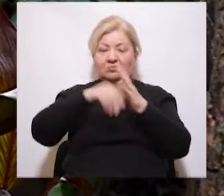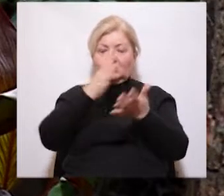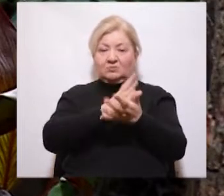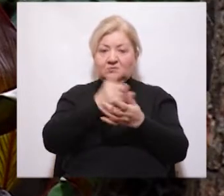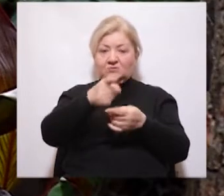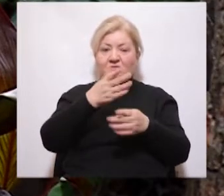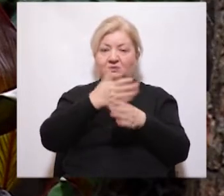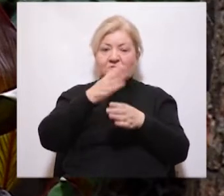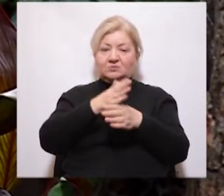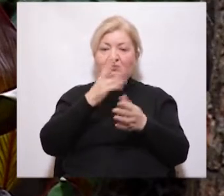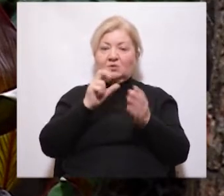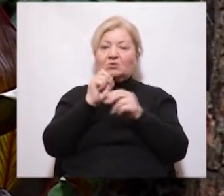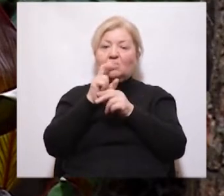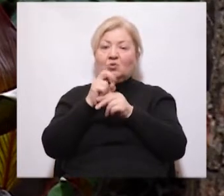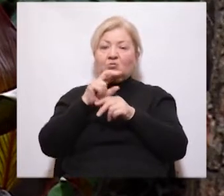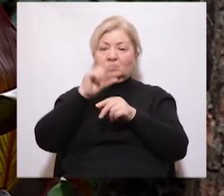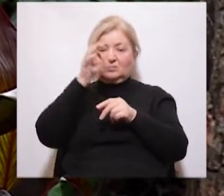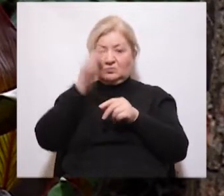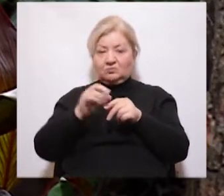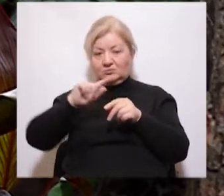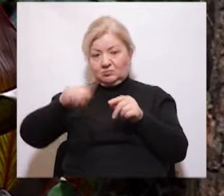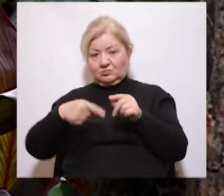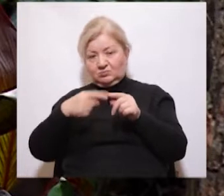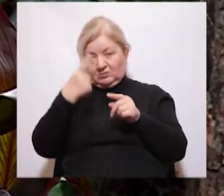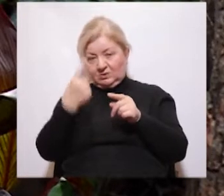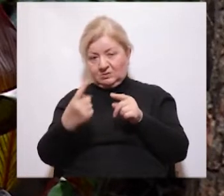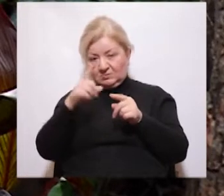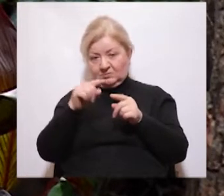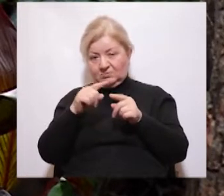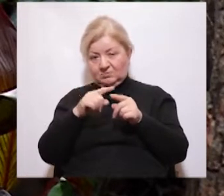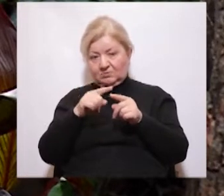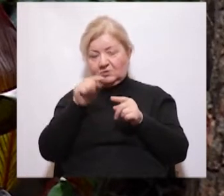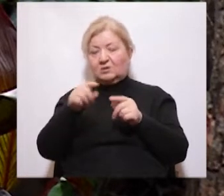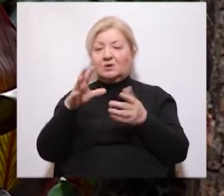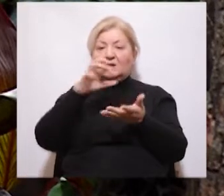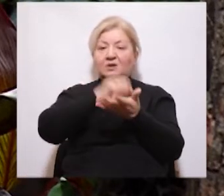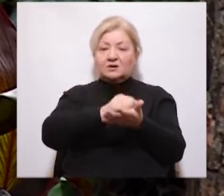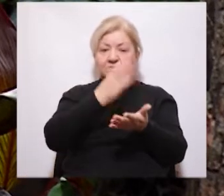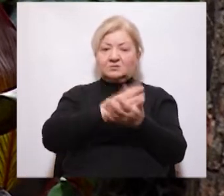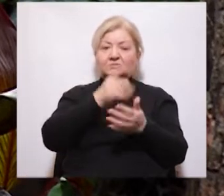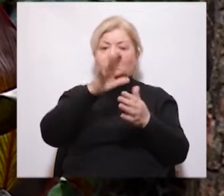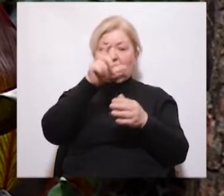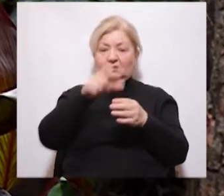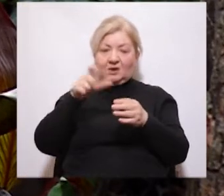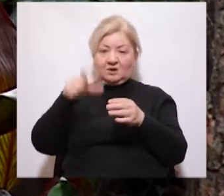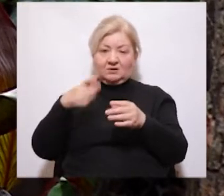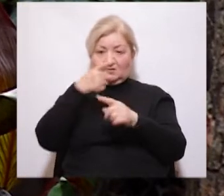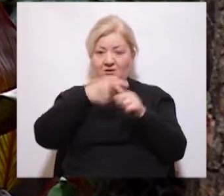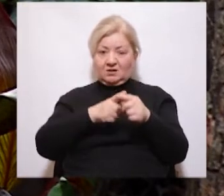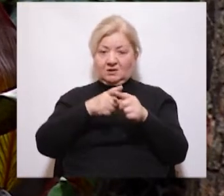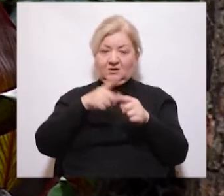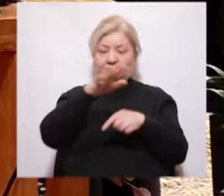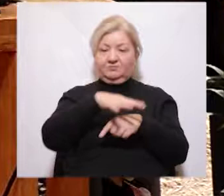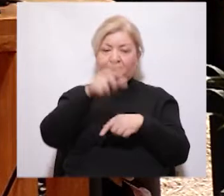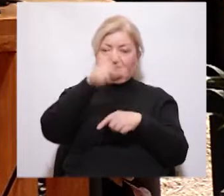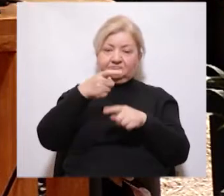სოფლის მეურნეობის პროდუქციის ხვედრითი წილი გახლავთ 12.1%, ხოლო ამ სფეროში დასაქმებული არის მოსახლეობის